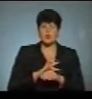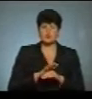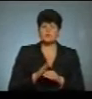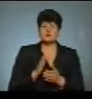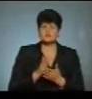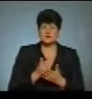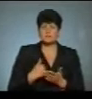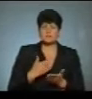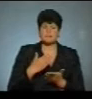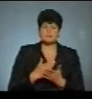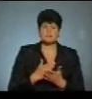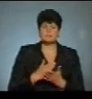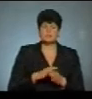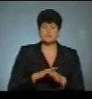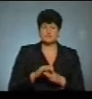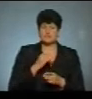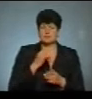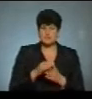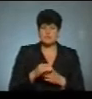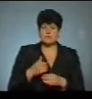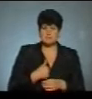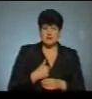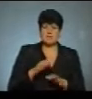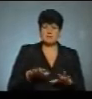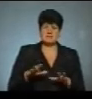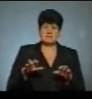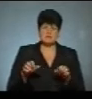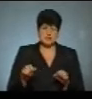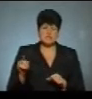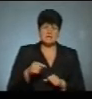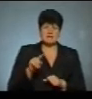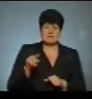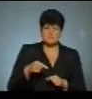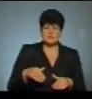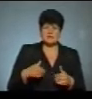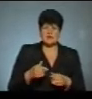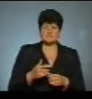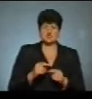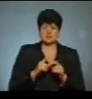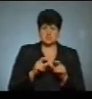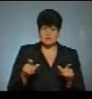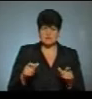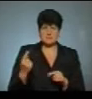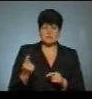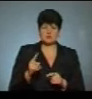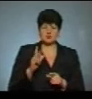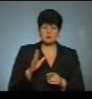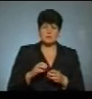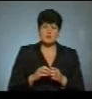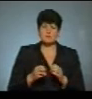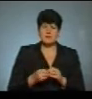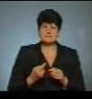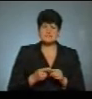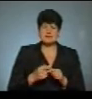повинні нести повністю відповідальність, як ми, так і місцева влада. Ті вимоги, які виніс штаб, єдине, що буде трошки проблематично, це